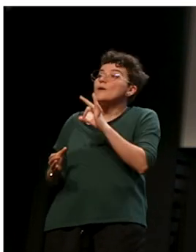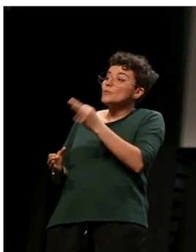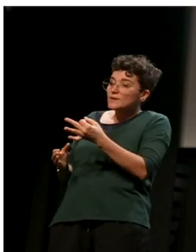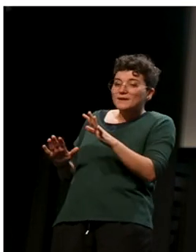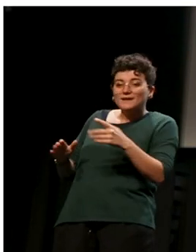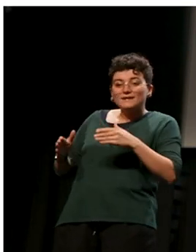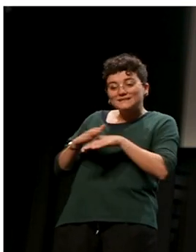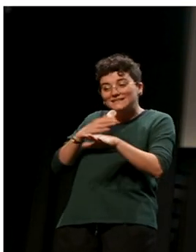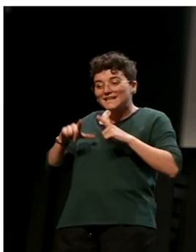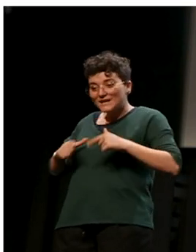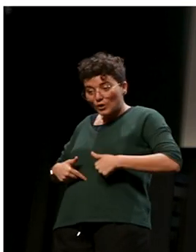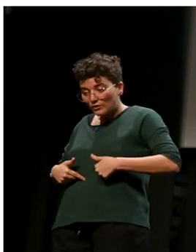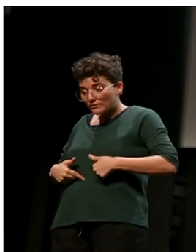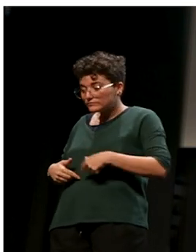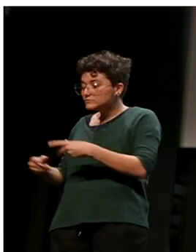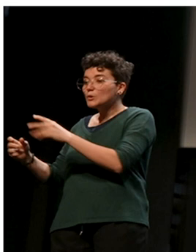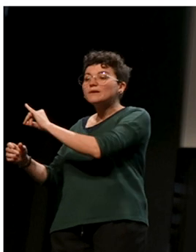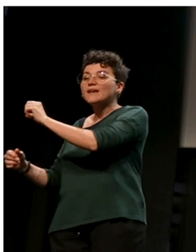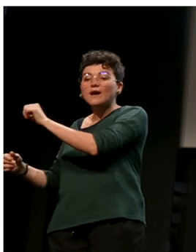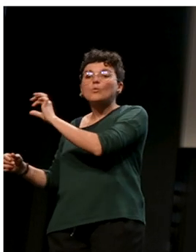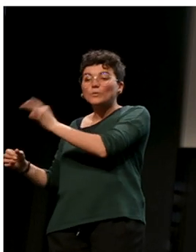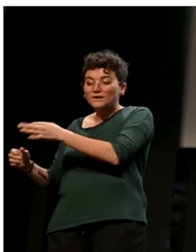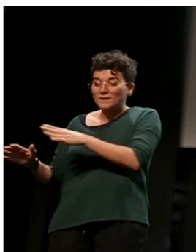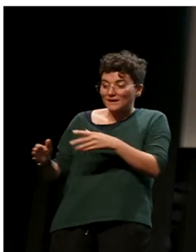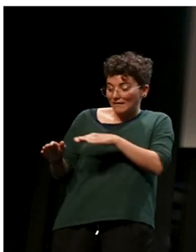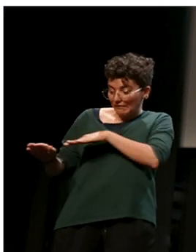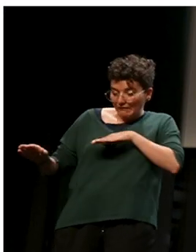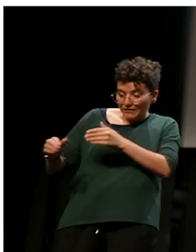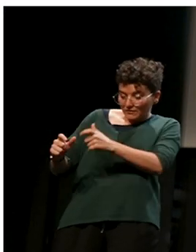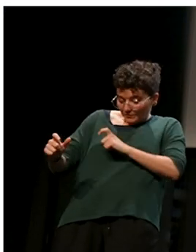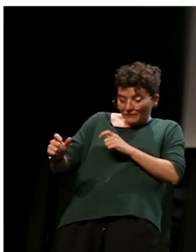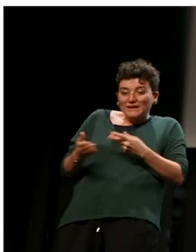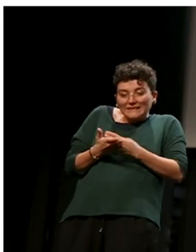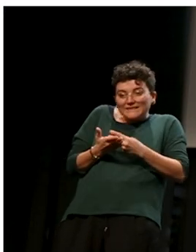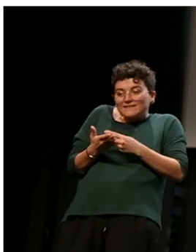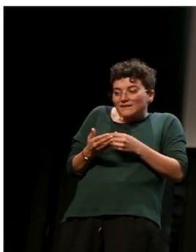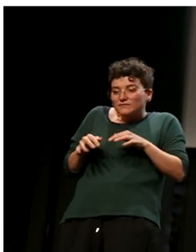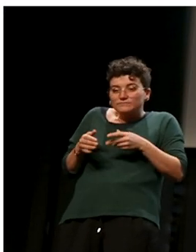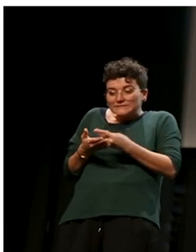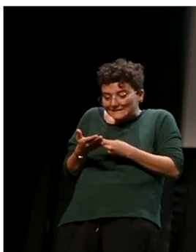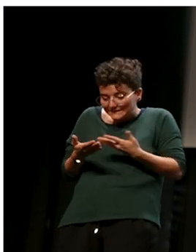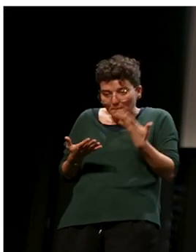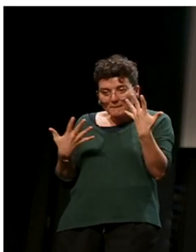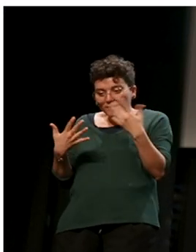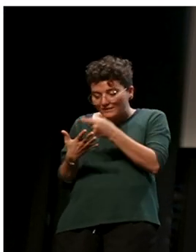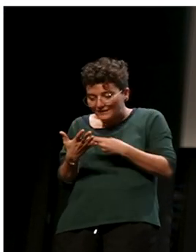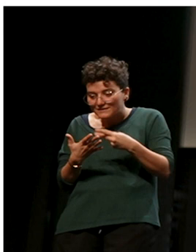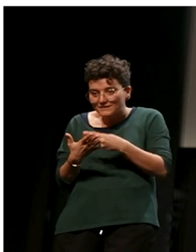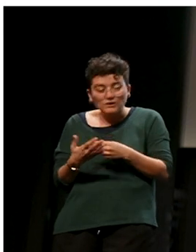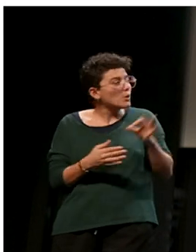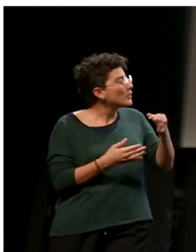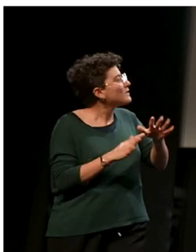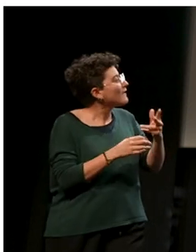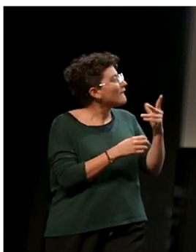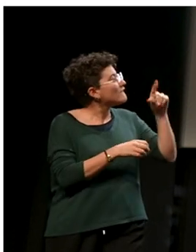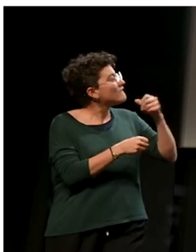Ils ne peuvent pas s'en empêcher. Quoi. Toi, c'est comme, j'imagine, un batteur. Toi, tu as l'aspect physique, la boîte à rythme. Mais est-ce que dans 20 ans, ça va être le cas? Tu t'exprimes par ça.